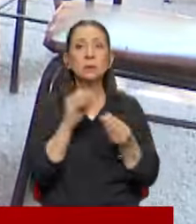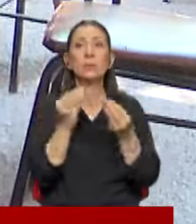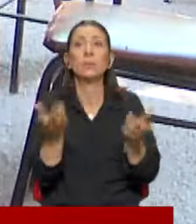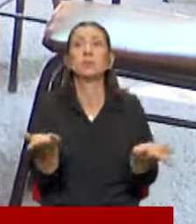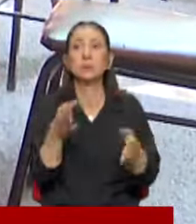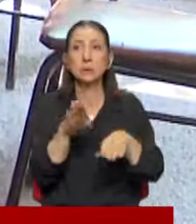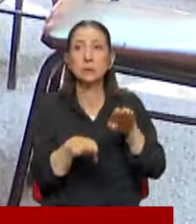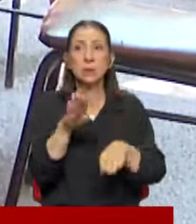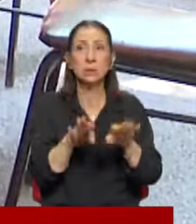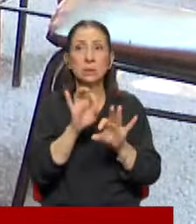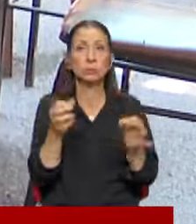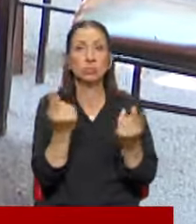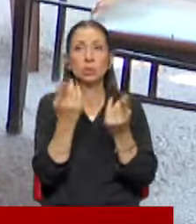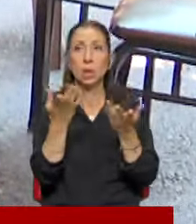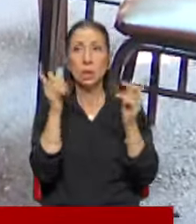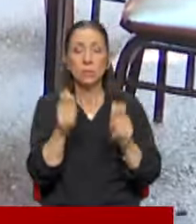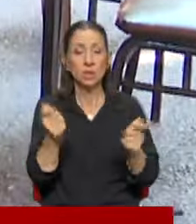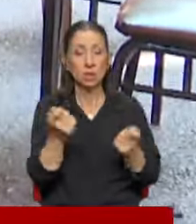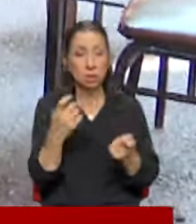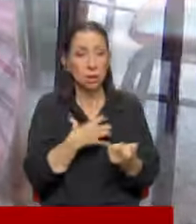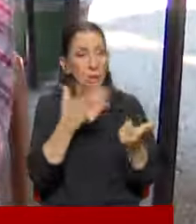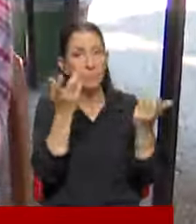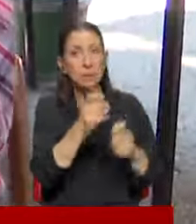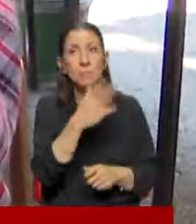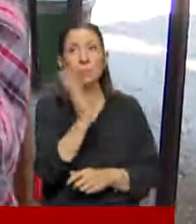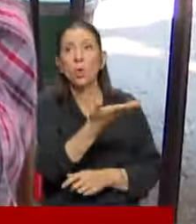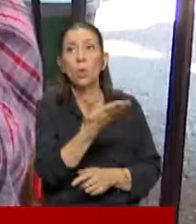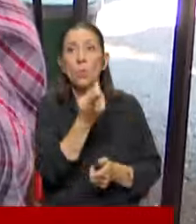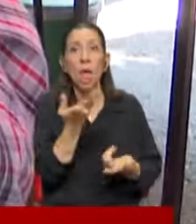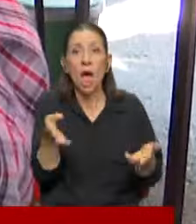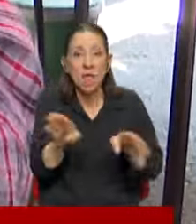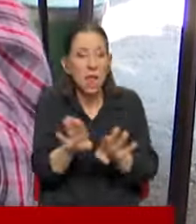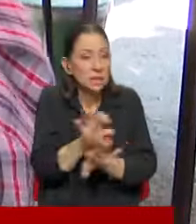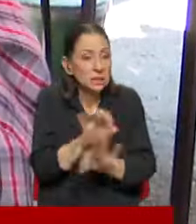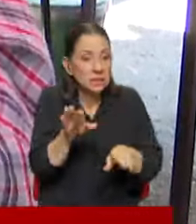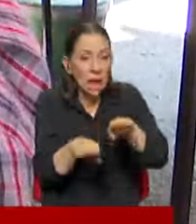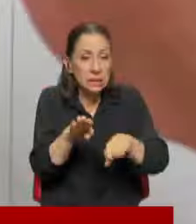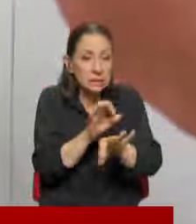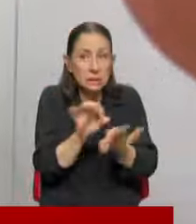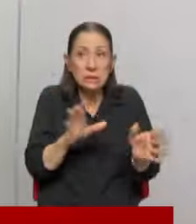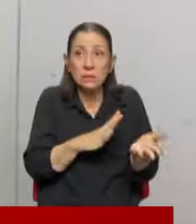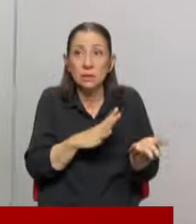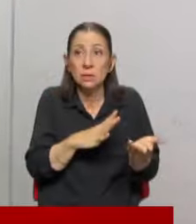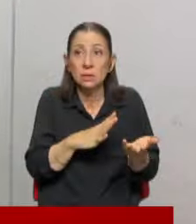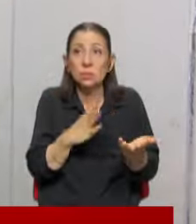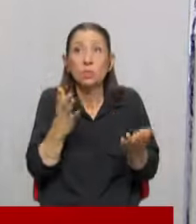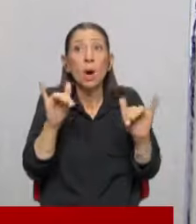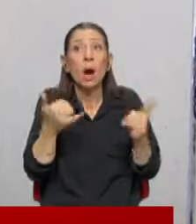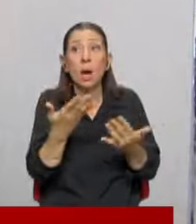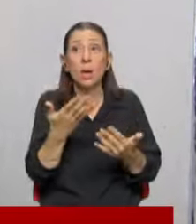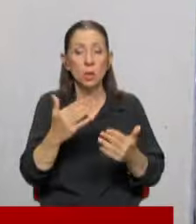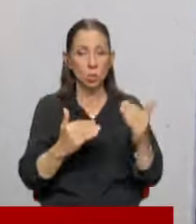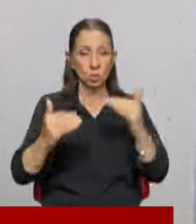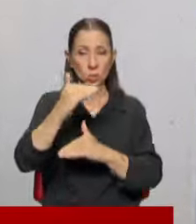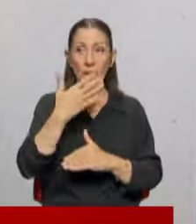ki. Dengesiz bir olay yani. Yaptıkları işi kendileri de bilmiyor. Niye böyle bir adaletsizlik var? Dengesizlik var yani. Dengesizlik had safhada. Yüksek